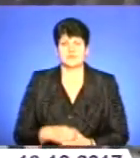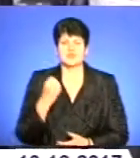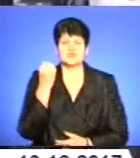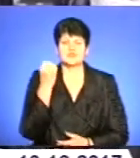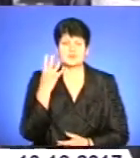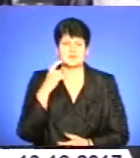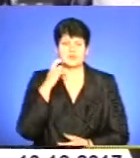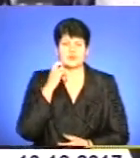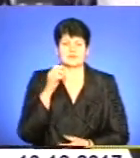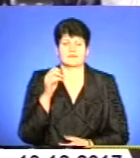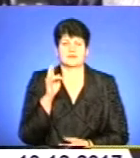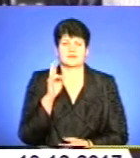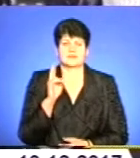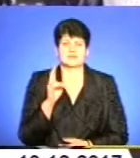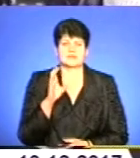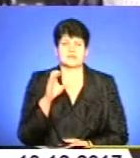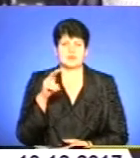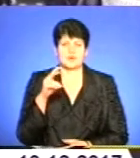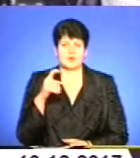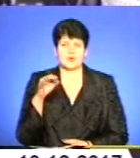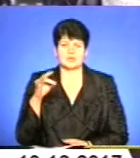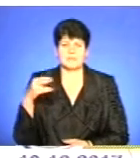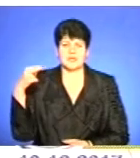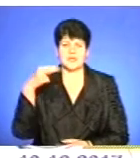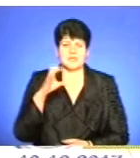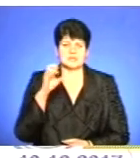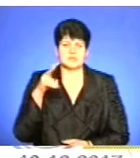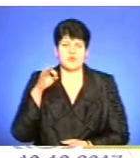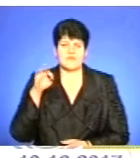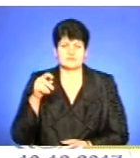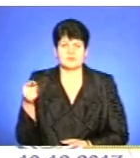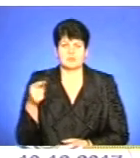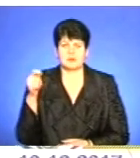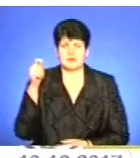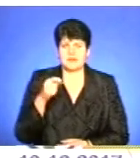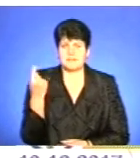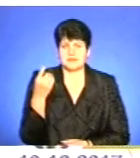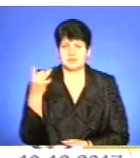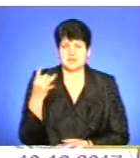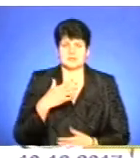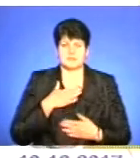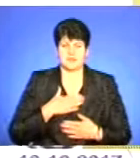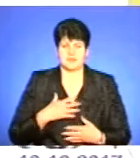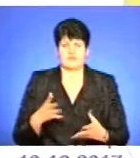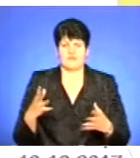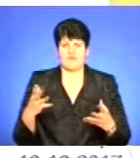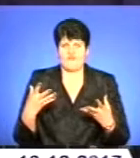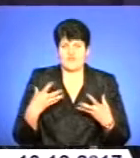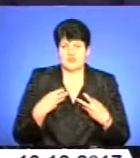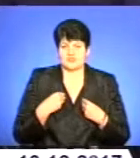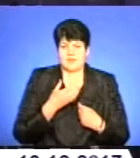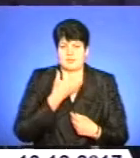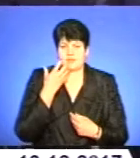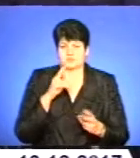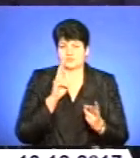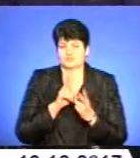14-річна Каріна Хорошайлова приїхала зі Слов'янська. У Тернополі дівчина вперше, каже, приємно вражена теплою зустрічю на галицькій землі. Каріна